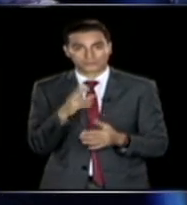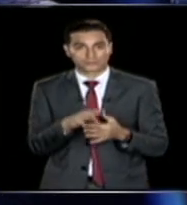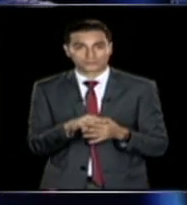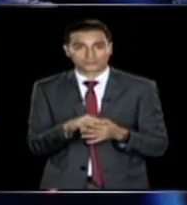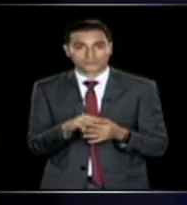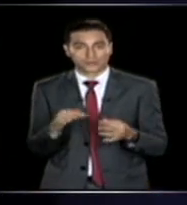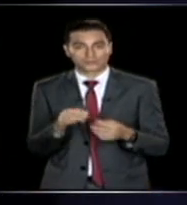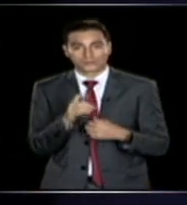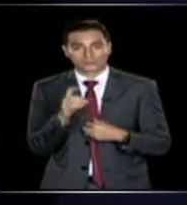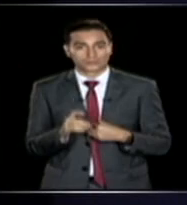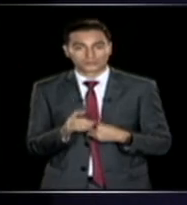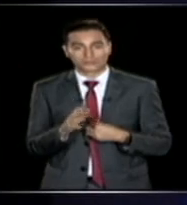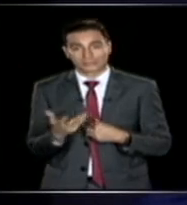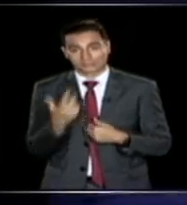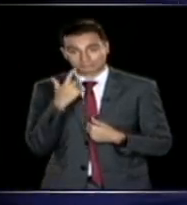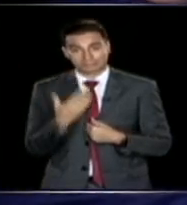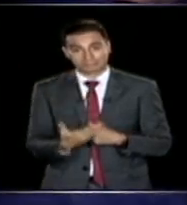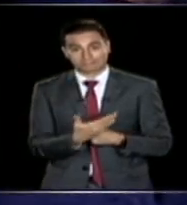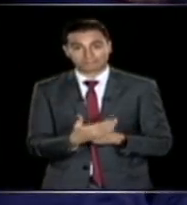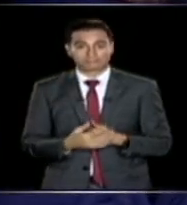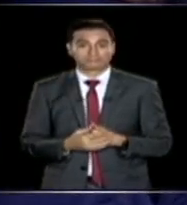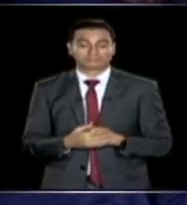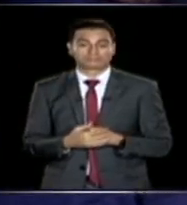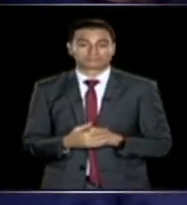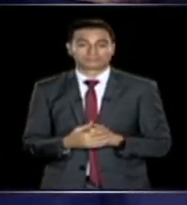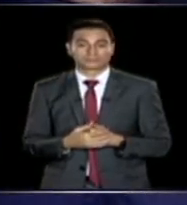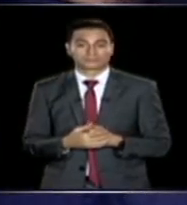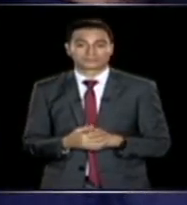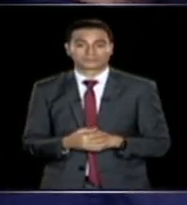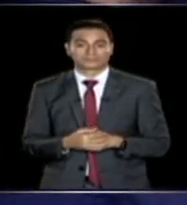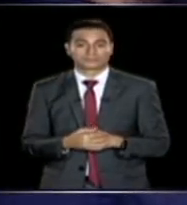وهنشوف موضوع السؤال ايه.